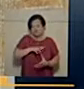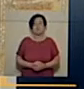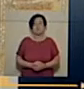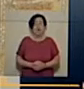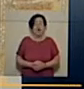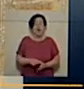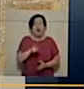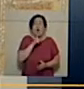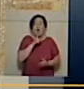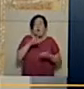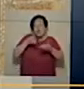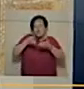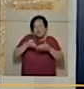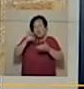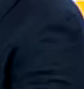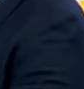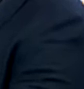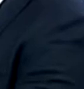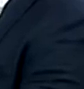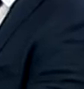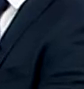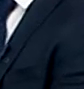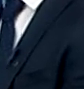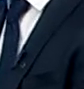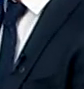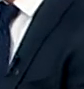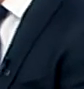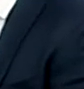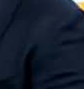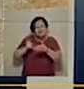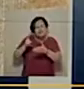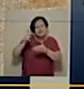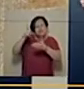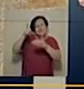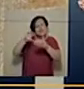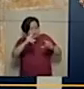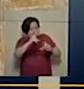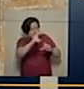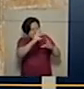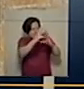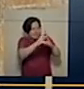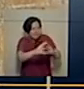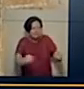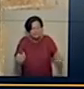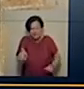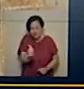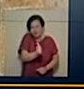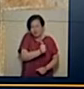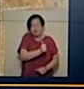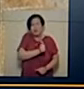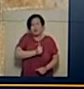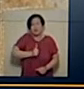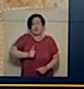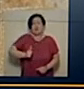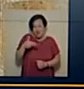επαρκή χρηματοδότηση. Θα προσθέσω εγώ, χωρίς να θέλω να αποσπάσω κάποιο σχόλιο από εσάς, απλά το προσθέτω να μείνει